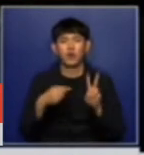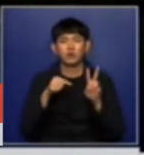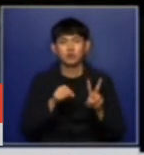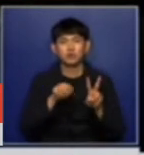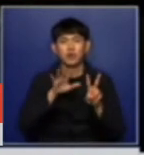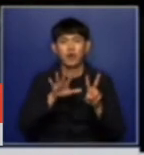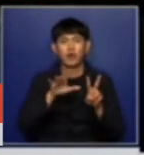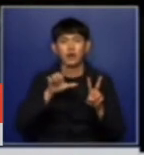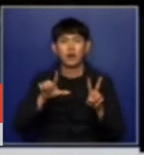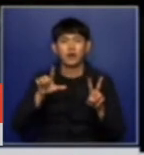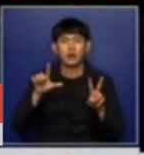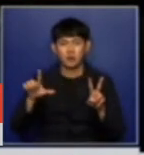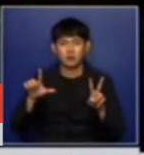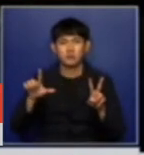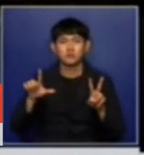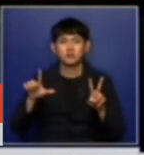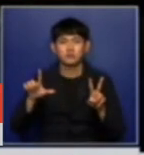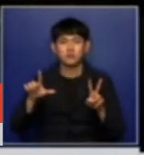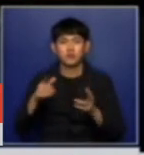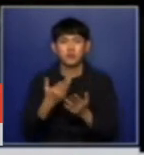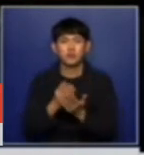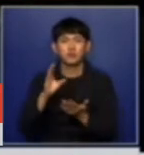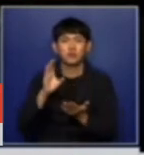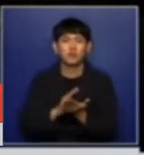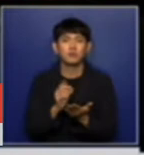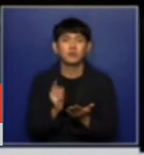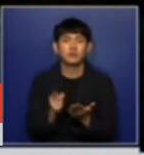22.5 ล้านล้านนะครับเป็นงบประจำ